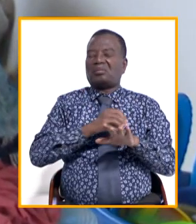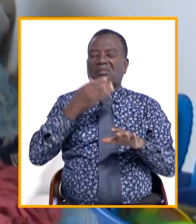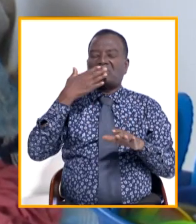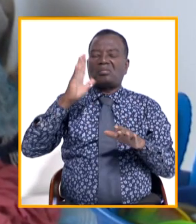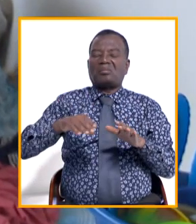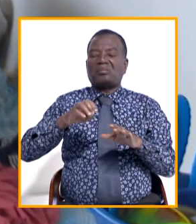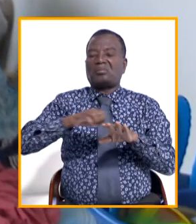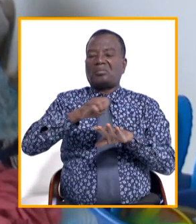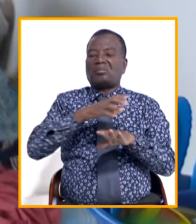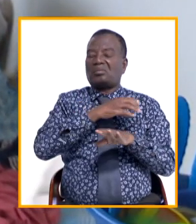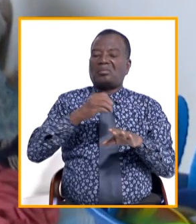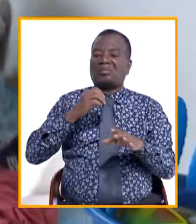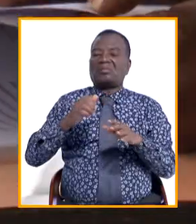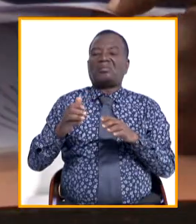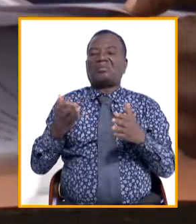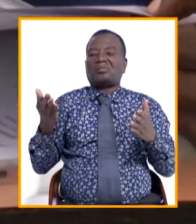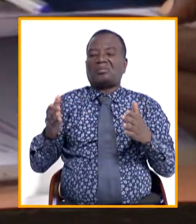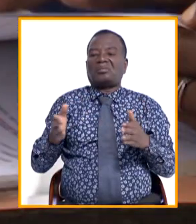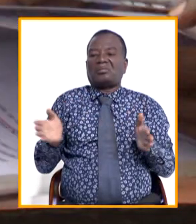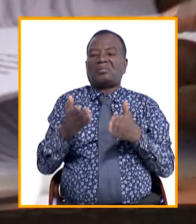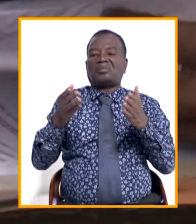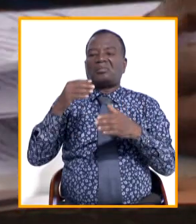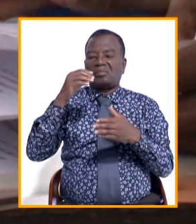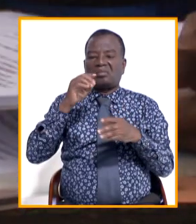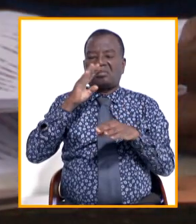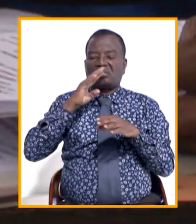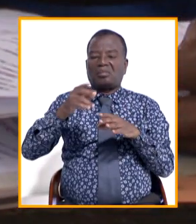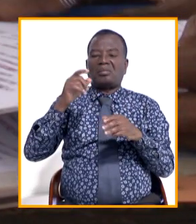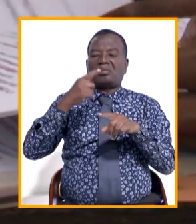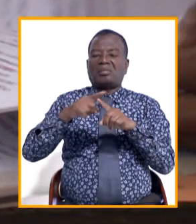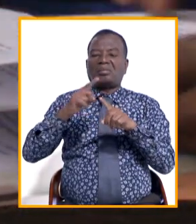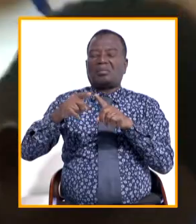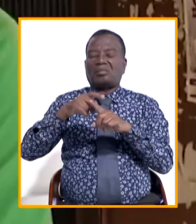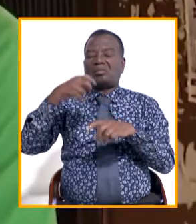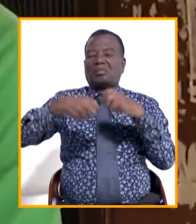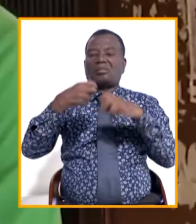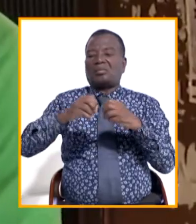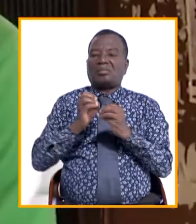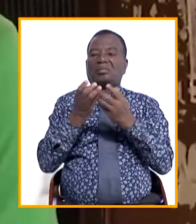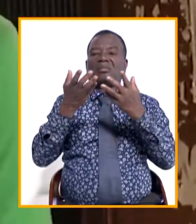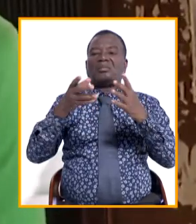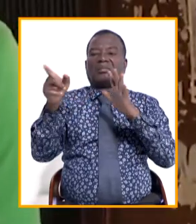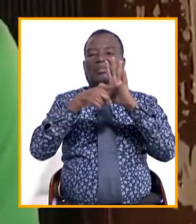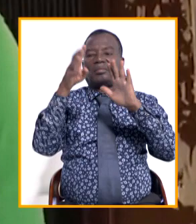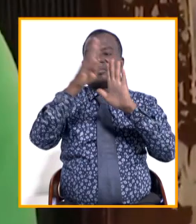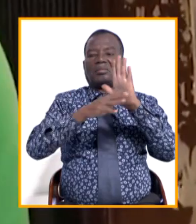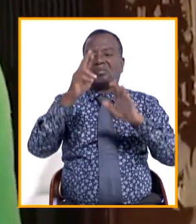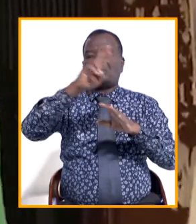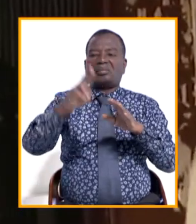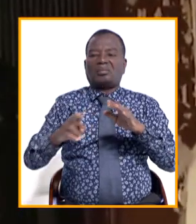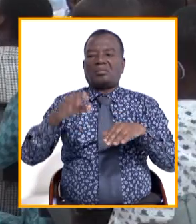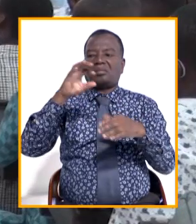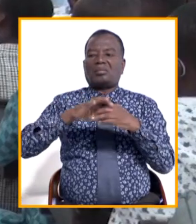des amphis et TD, démotivation des enseignants sont en substance les différents problèmes qui influencent négativement les